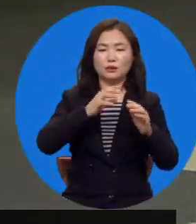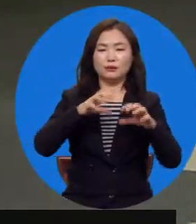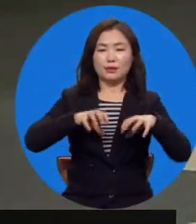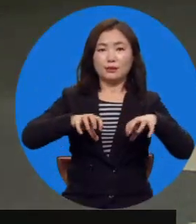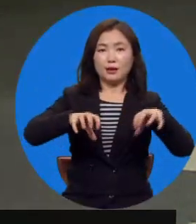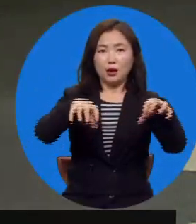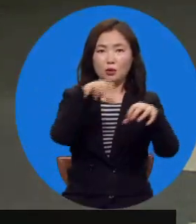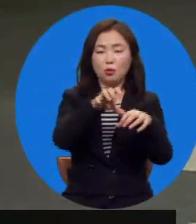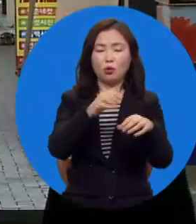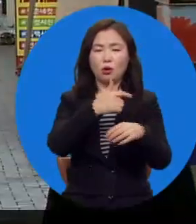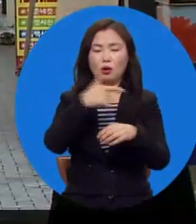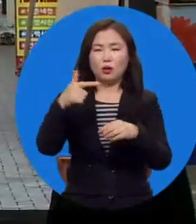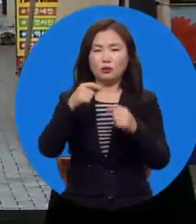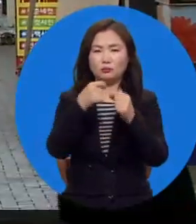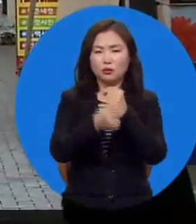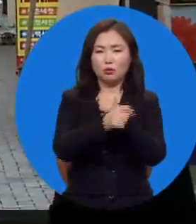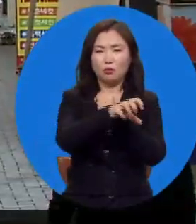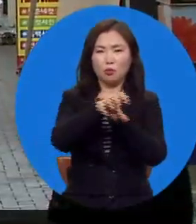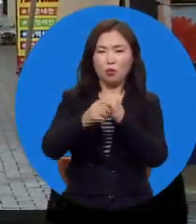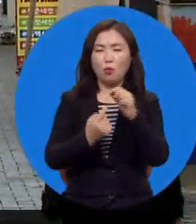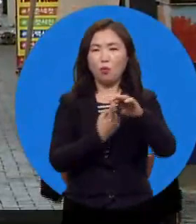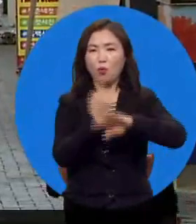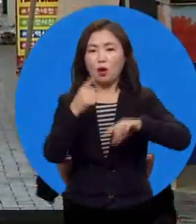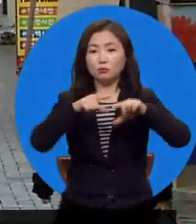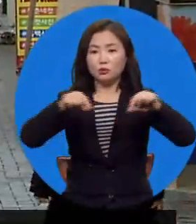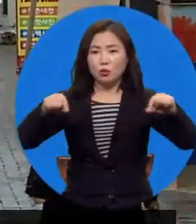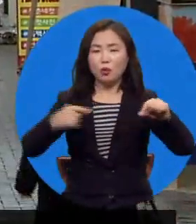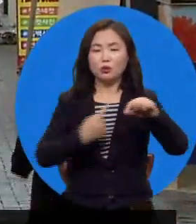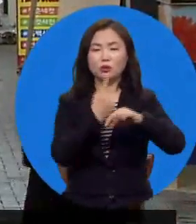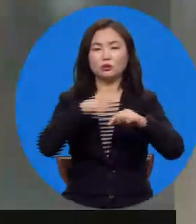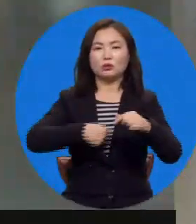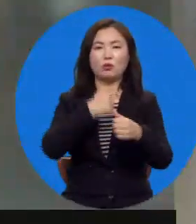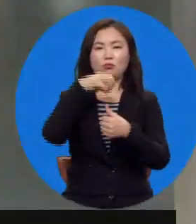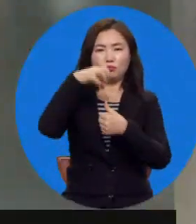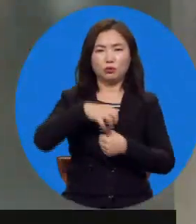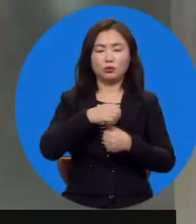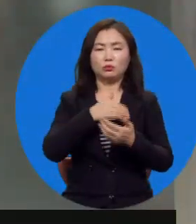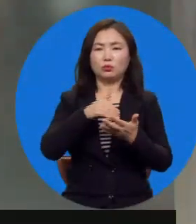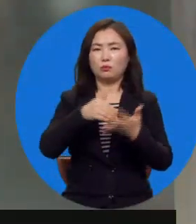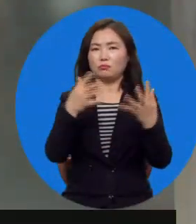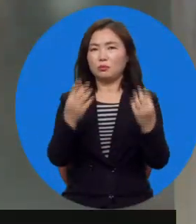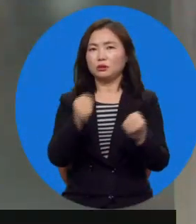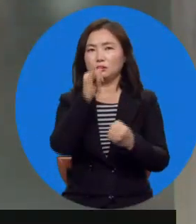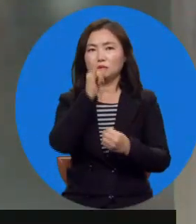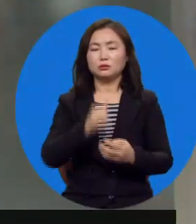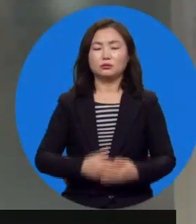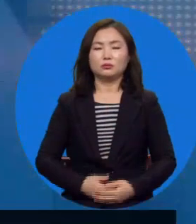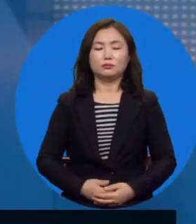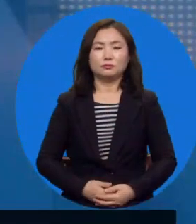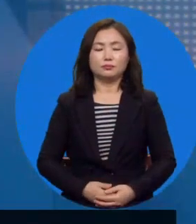집 가에는 대형 프랜차이즈 음식점을 제외하고는 스스로 문을 닫은 업소가 않습니다